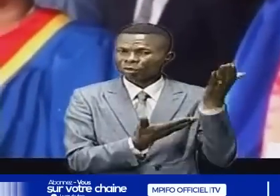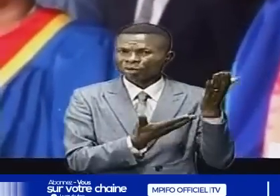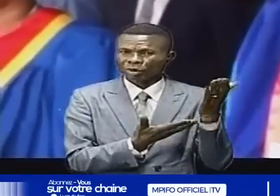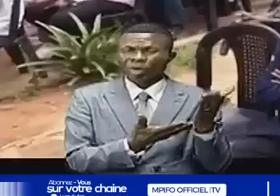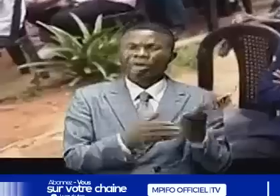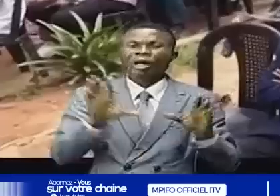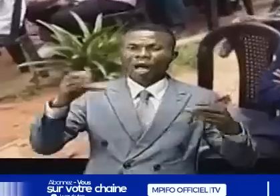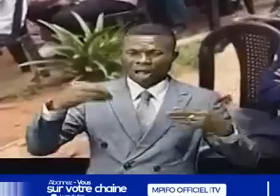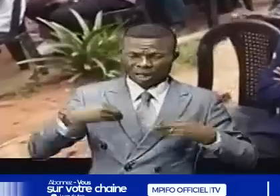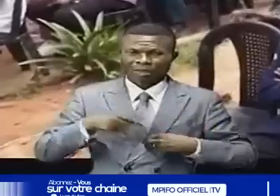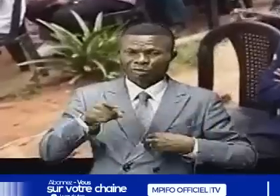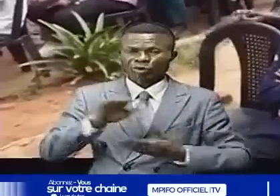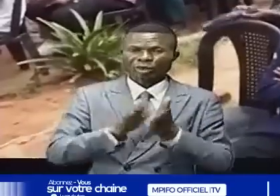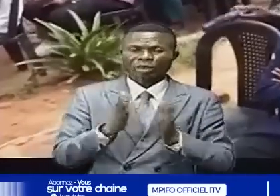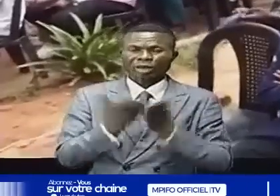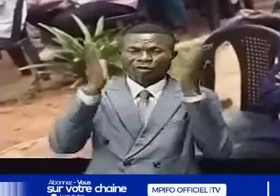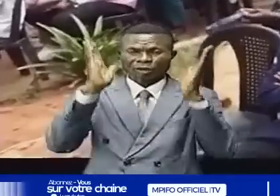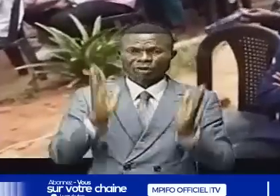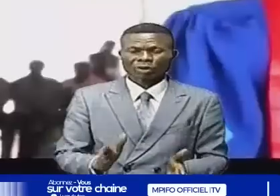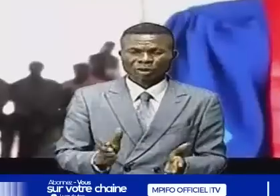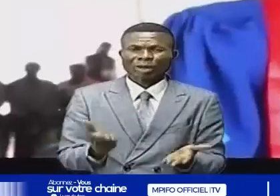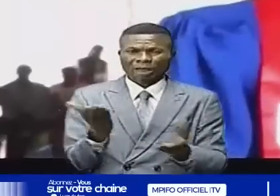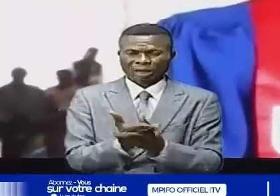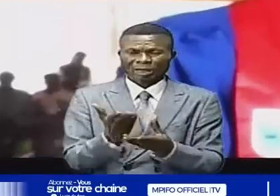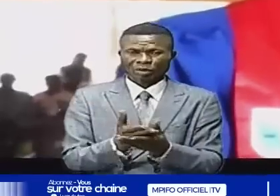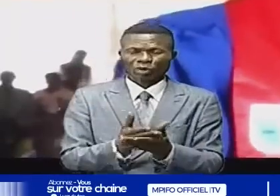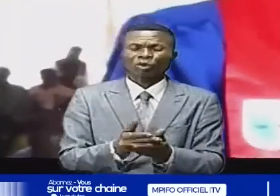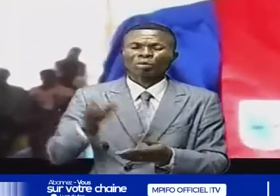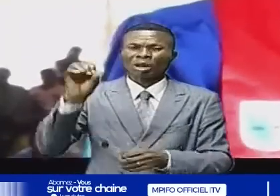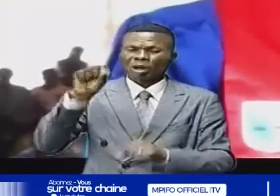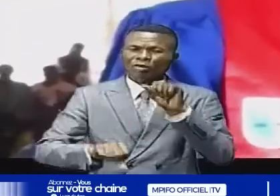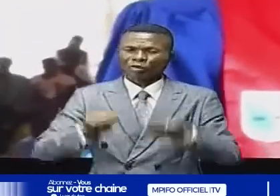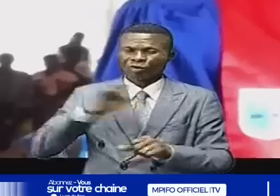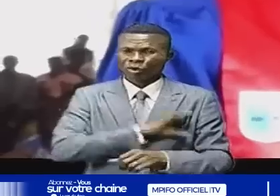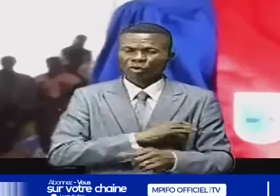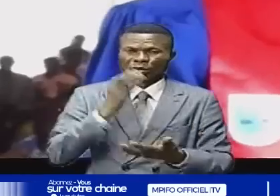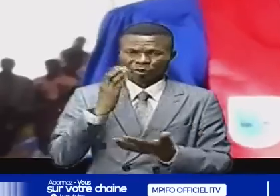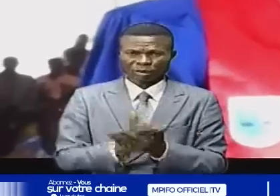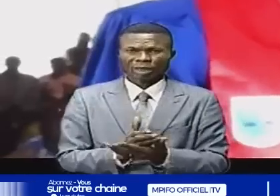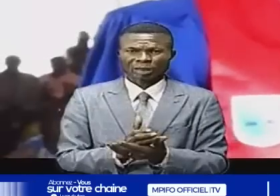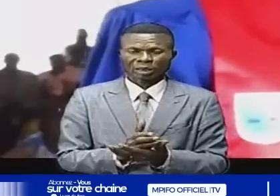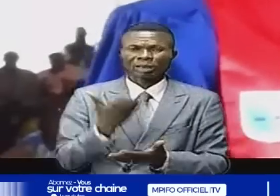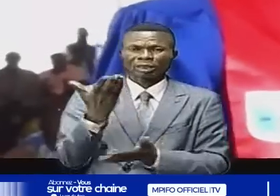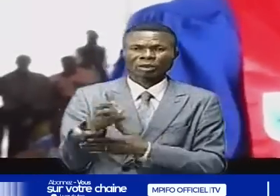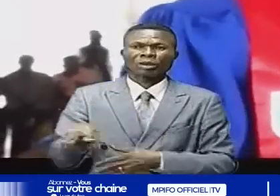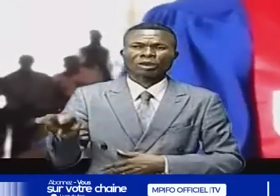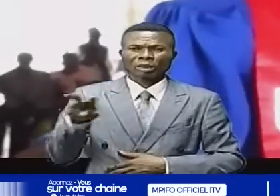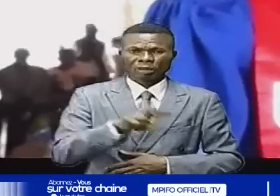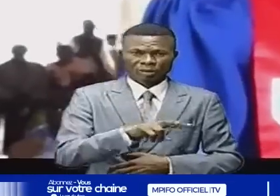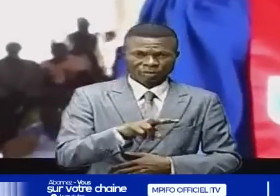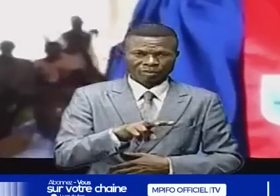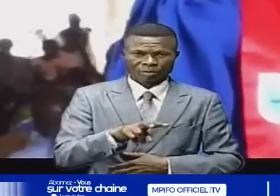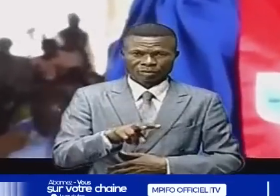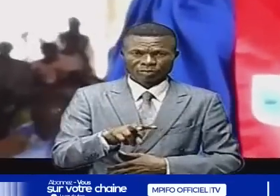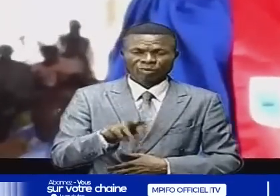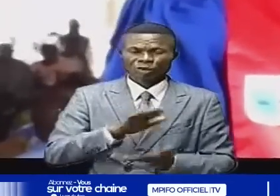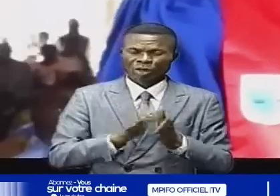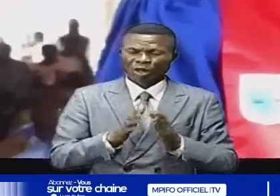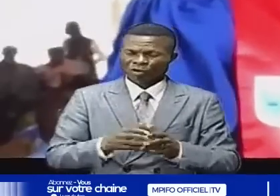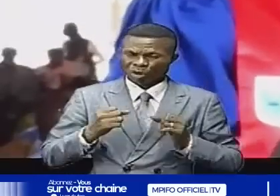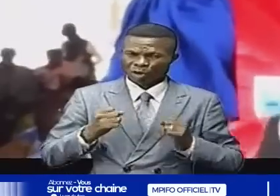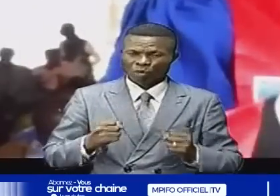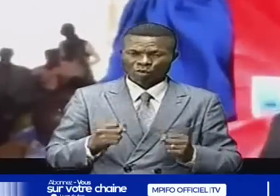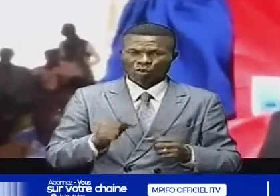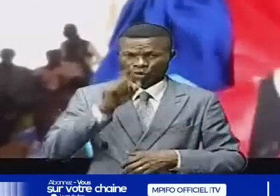confirmé étudiant et sur les antivaleurs à bannir. Je vous demande de pouvoir être assidu,